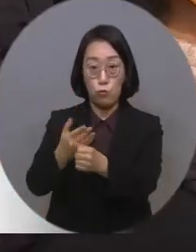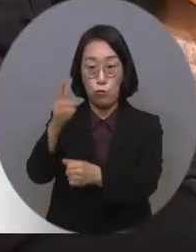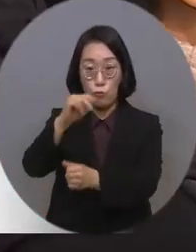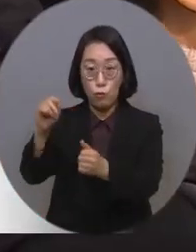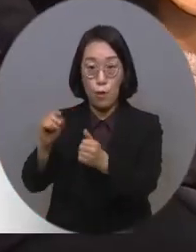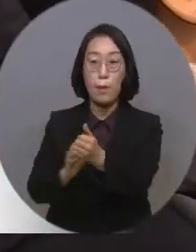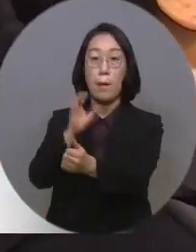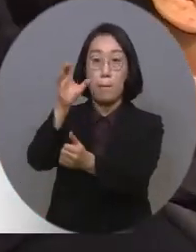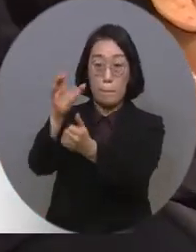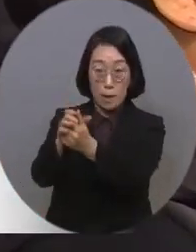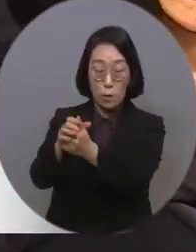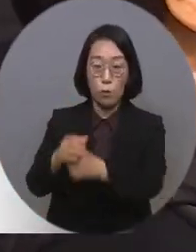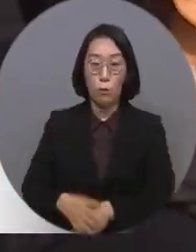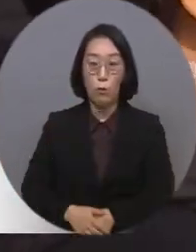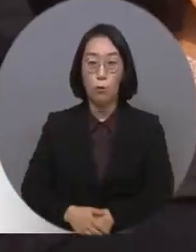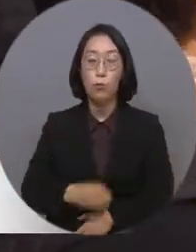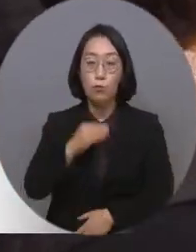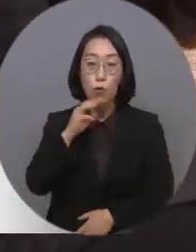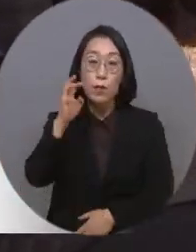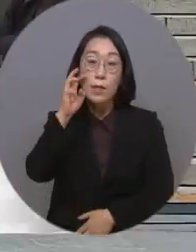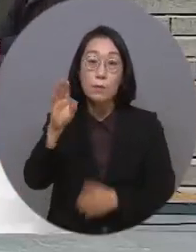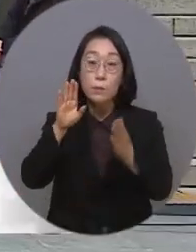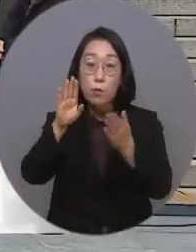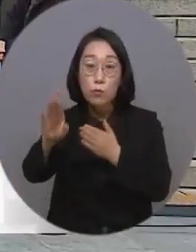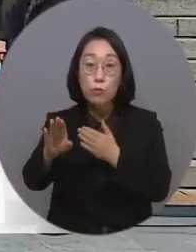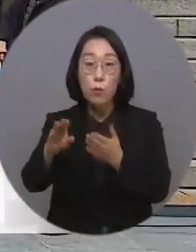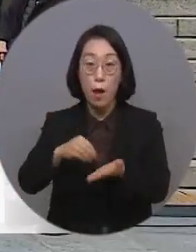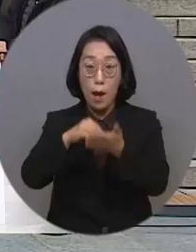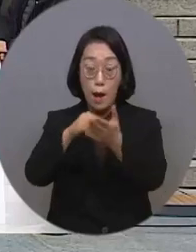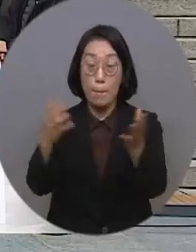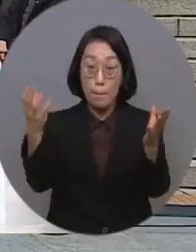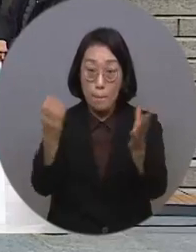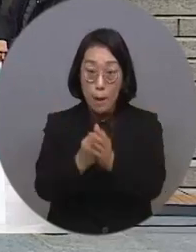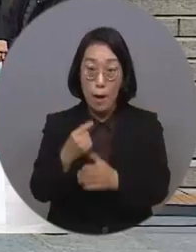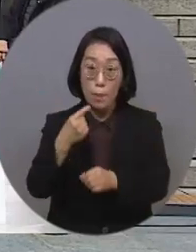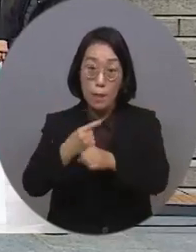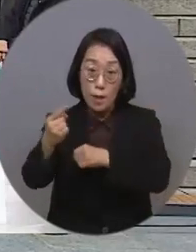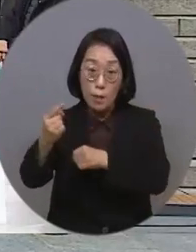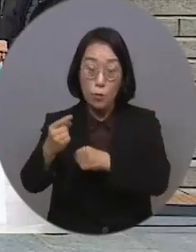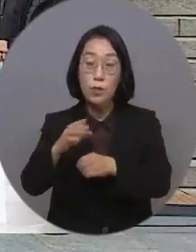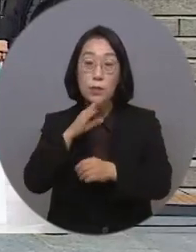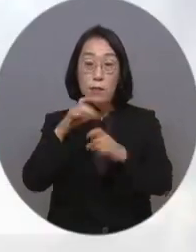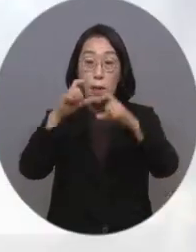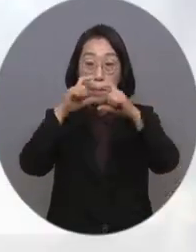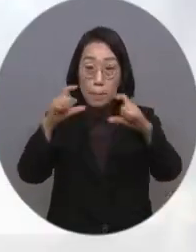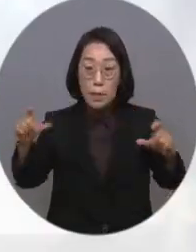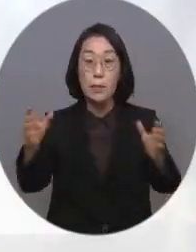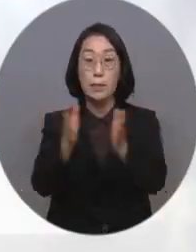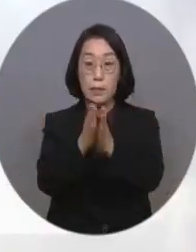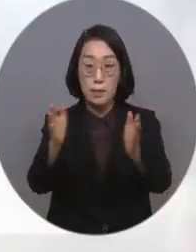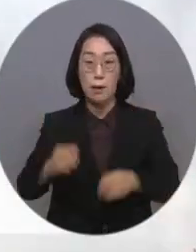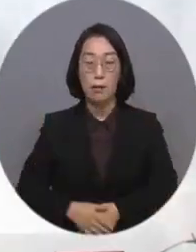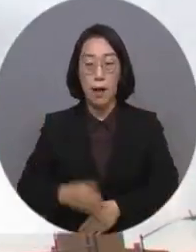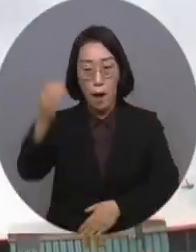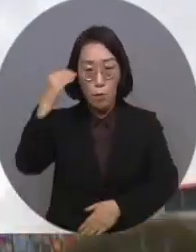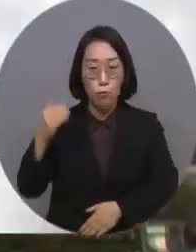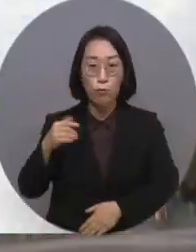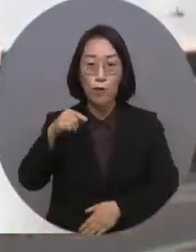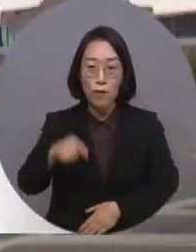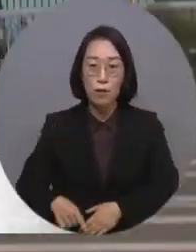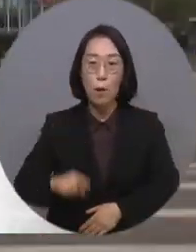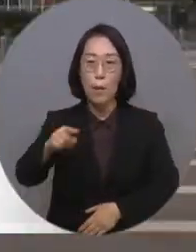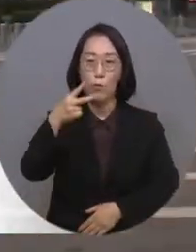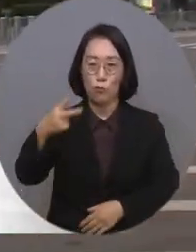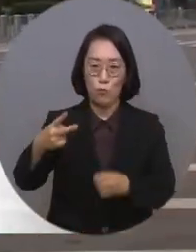사무총장에게 기탁되며 30일 후 가입이 완료돼 내년 초 발효될 예정으로 한국은 102번째